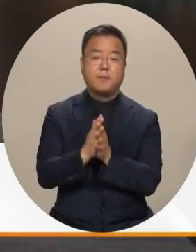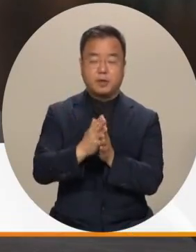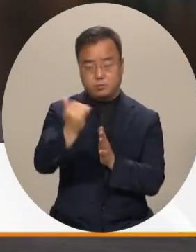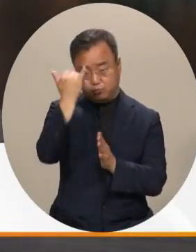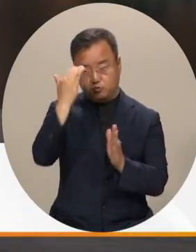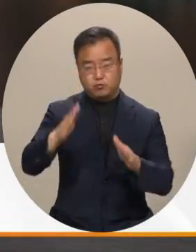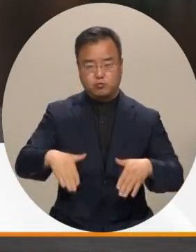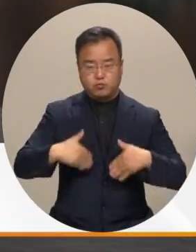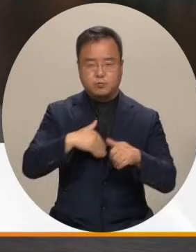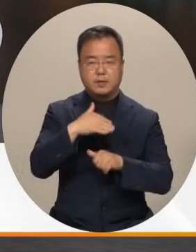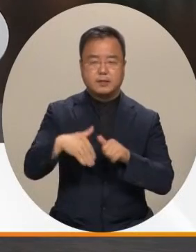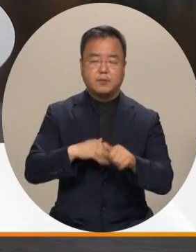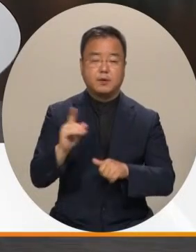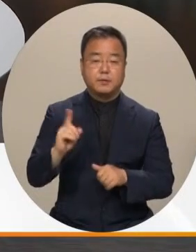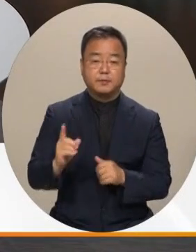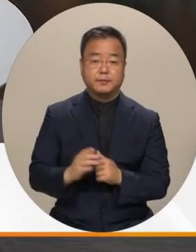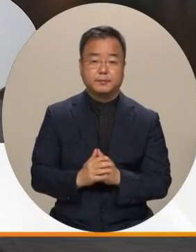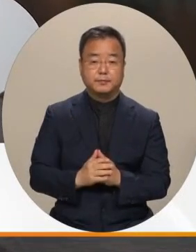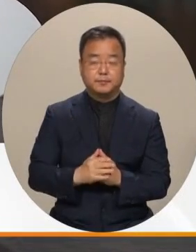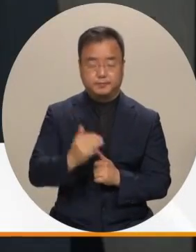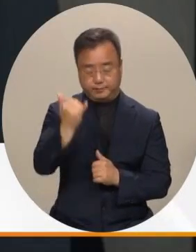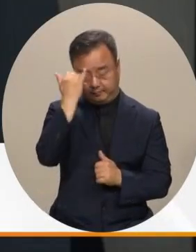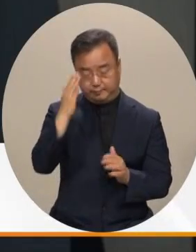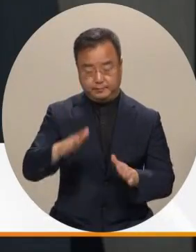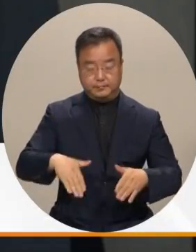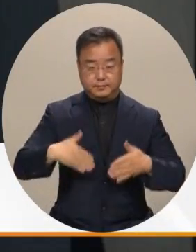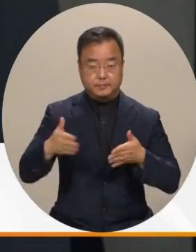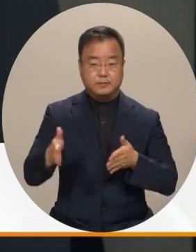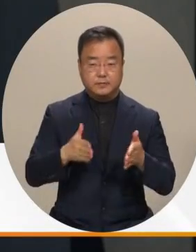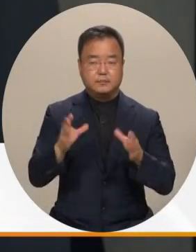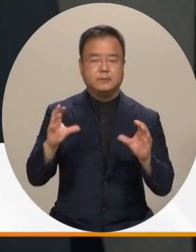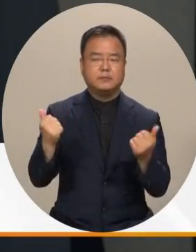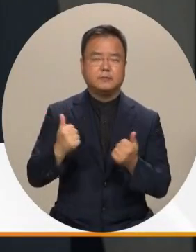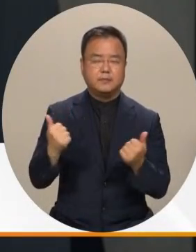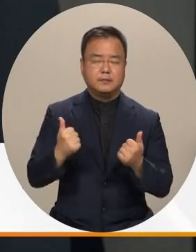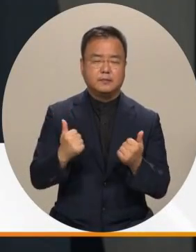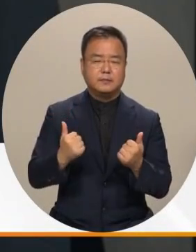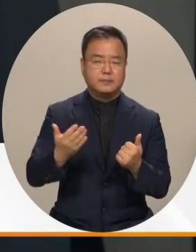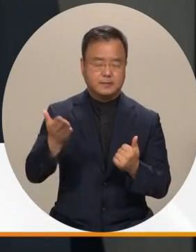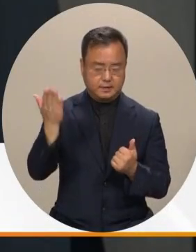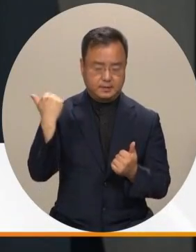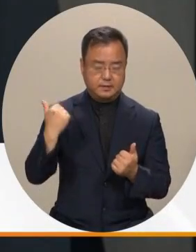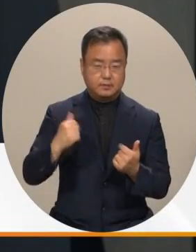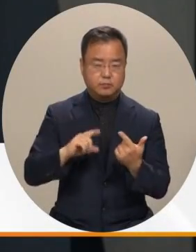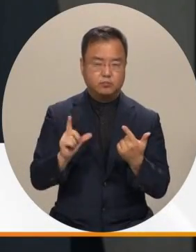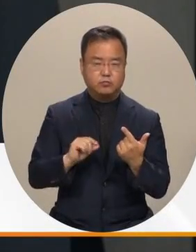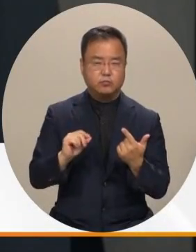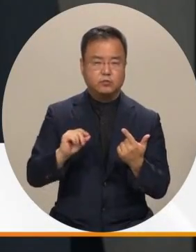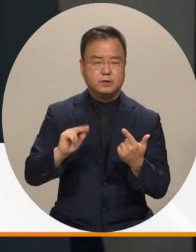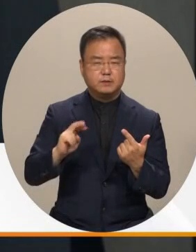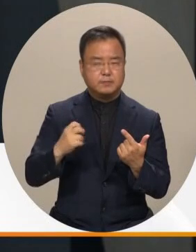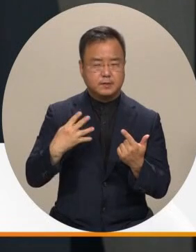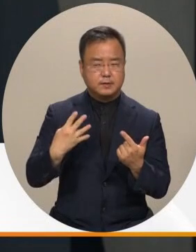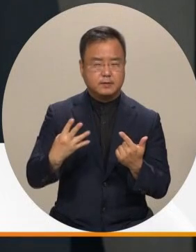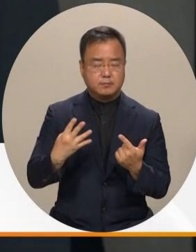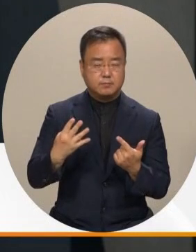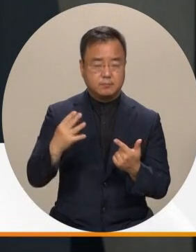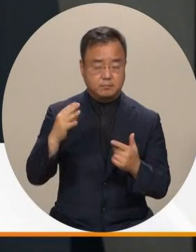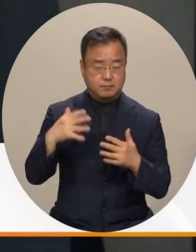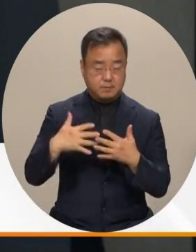지금 어떻습니까네 충남 도회는 지난 달 24일 재의결을 거쳐서 전국에서 최초로 학생 인권